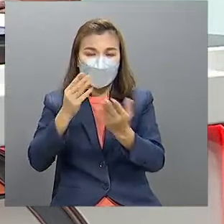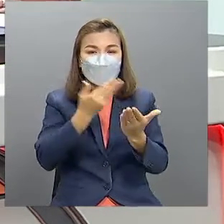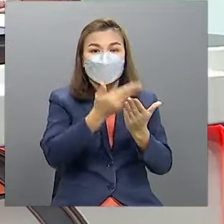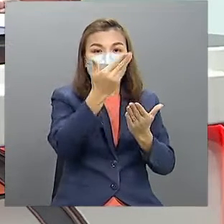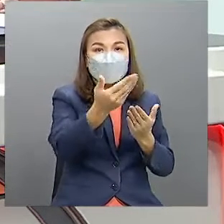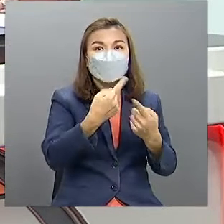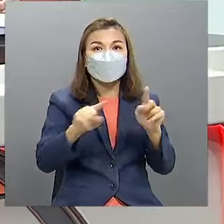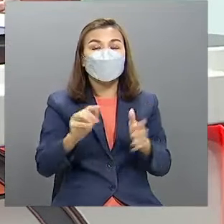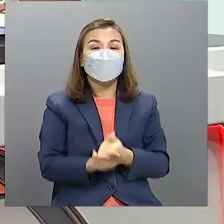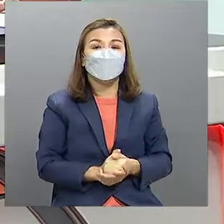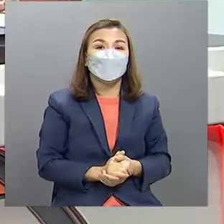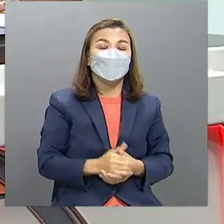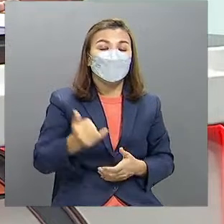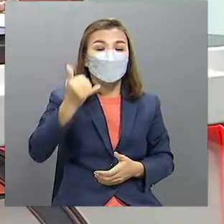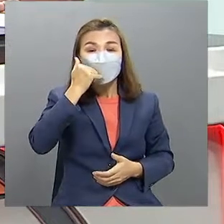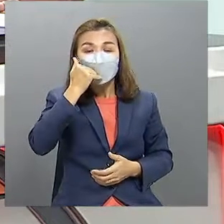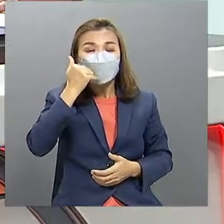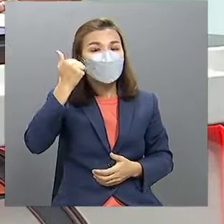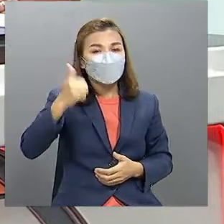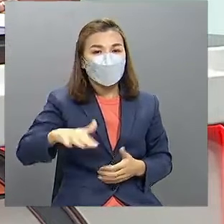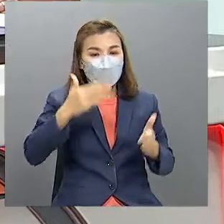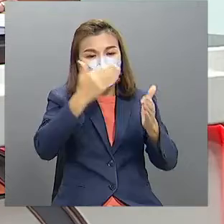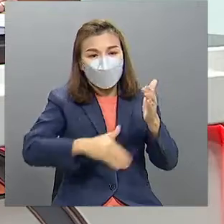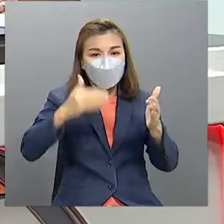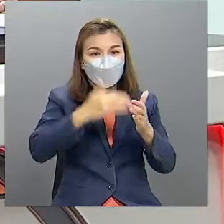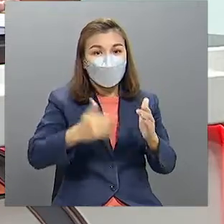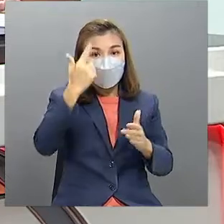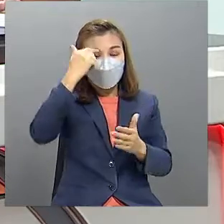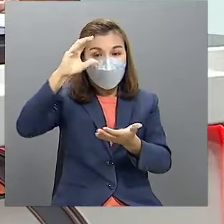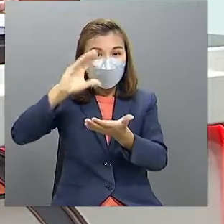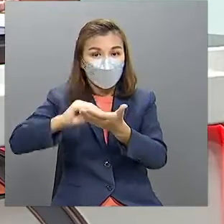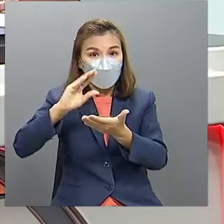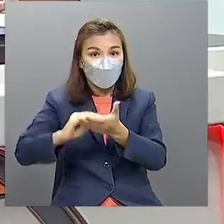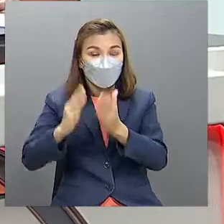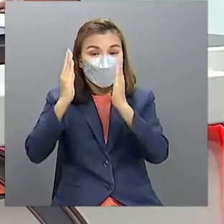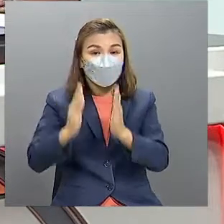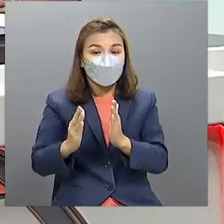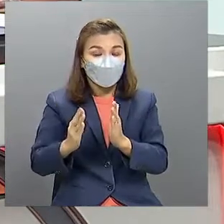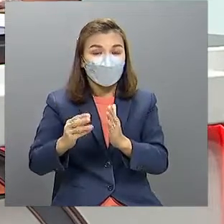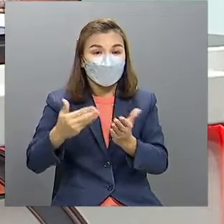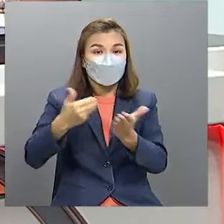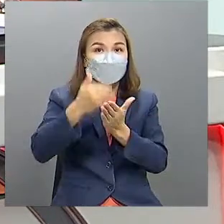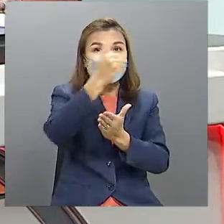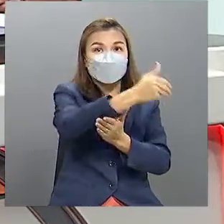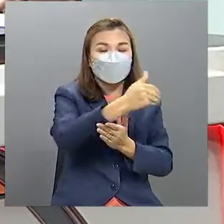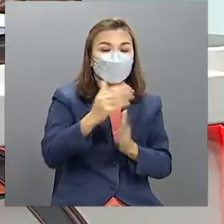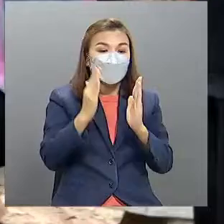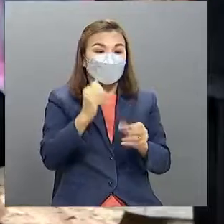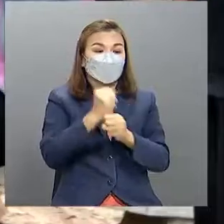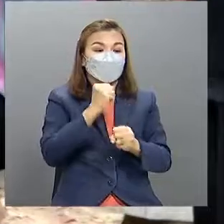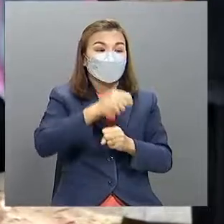น้านี้เพราะว่าข้อมูลของเกษตรกรเนี่ยถูกอดีตพนักงานที่ลาออกไปลบออกจากระบบก็เลยติดต่อกัน